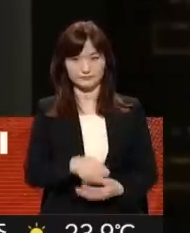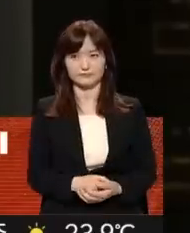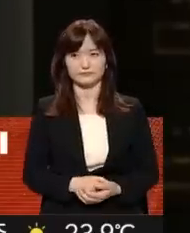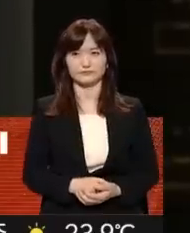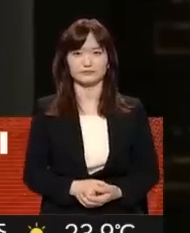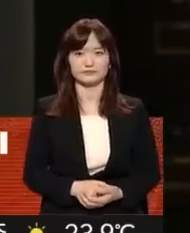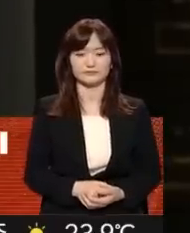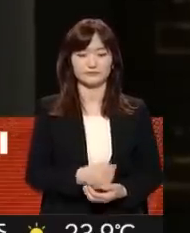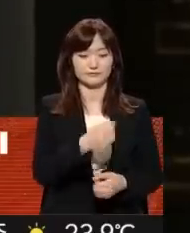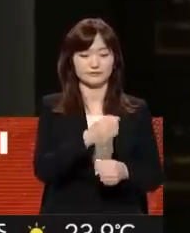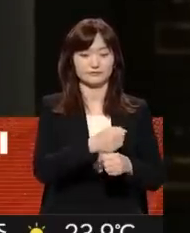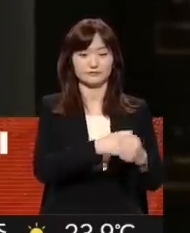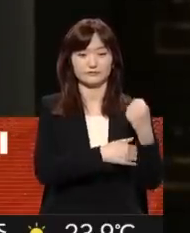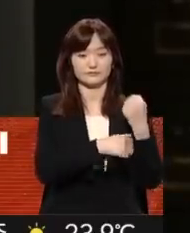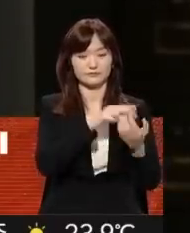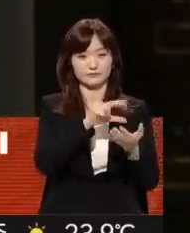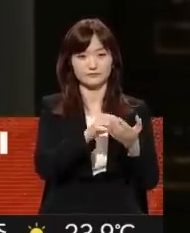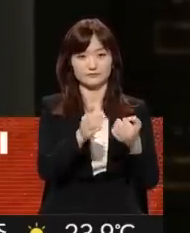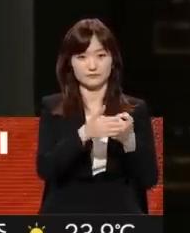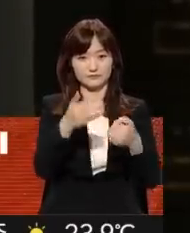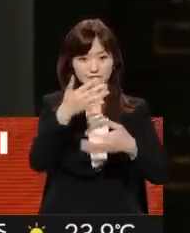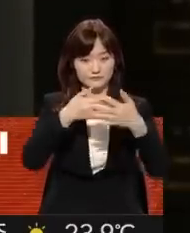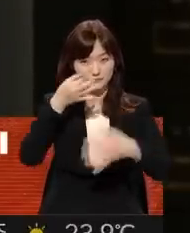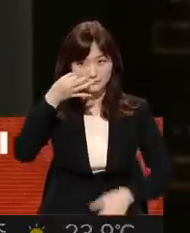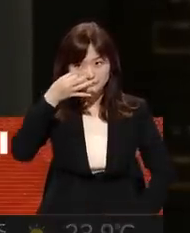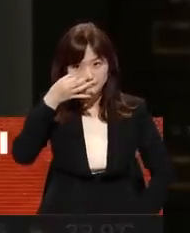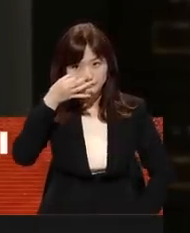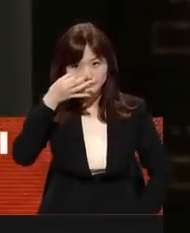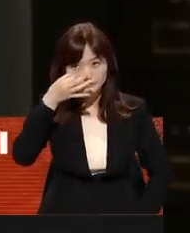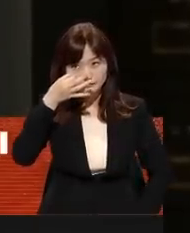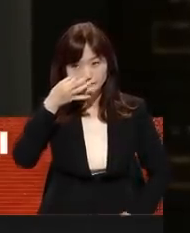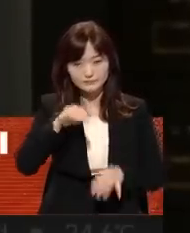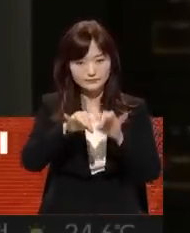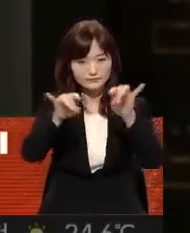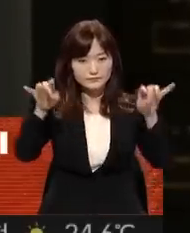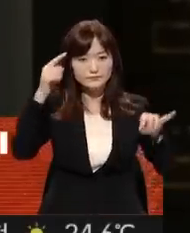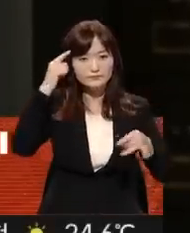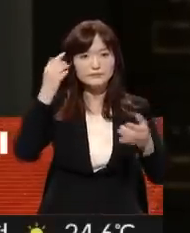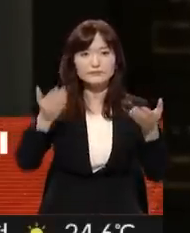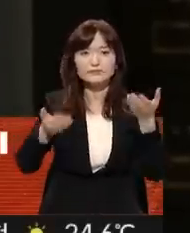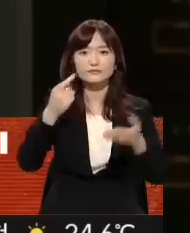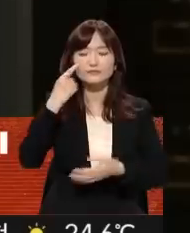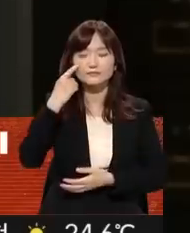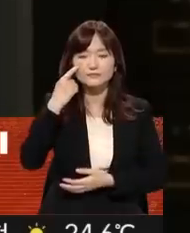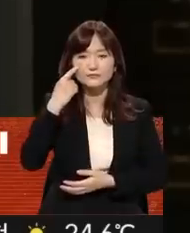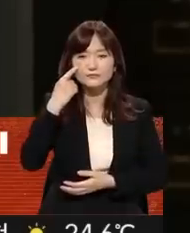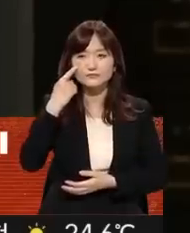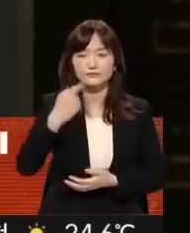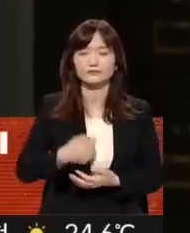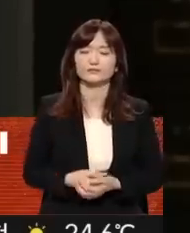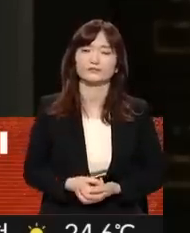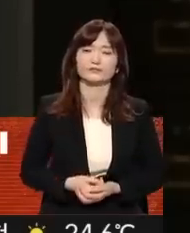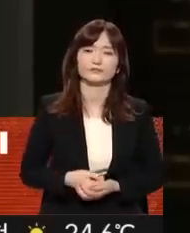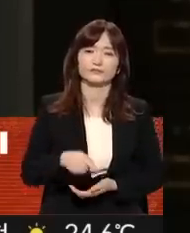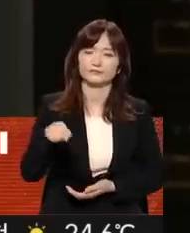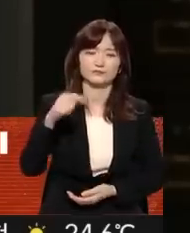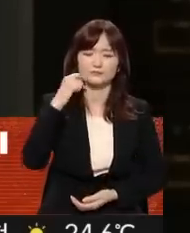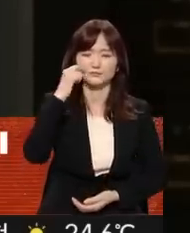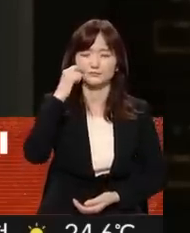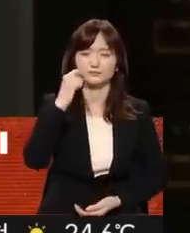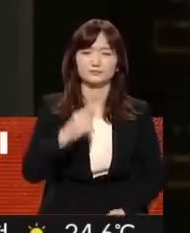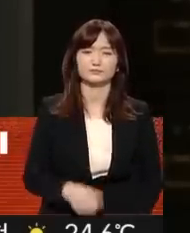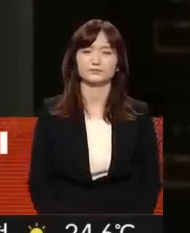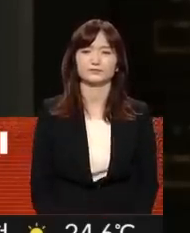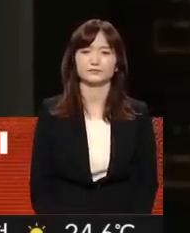문제로 그 영상을 좀 보여드리고 아, 각자 좀 판단해 보시라 하고 싶은데 일단 뭐 그럴 수는 없습니다.